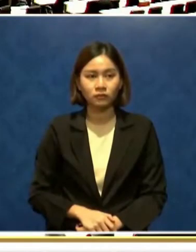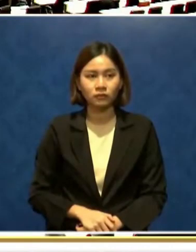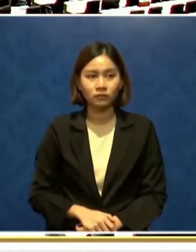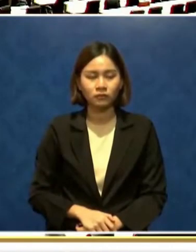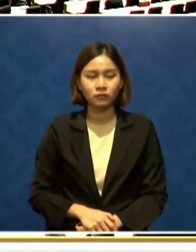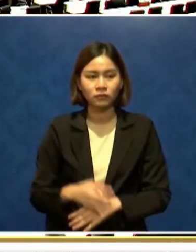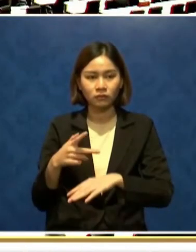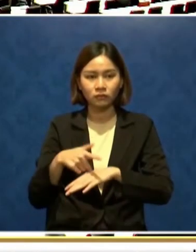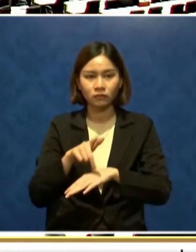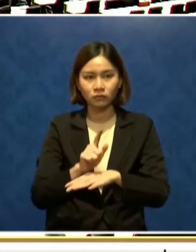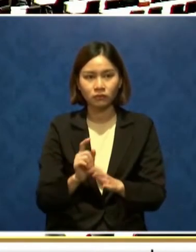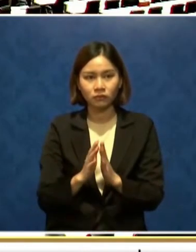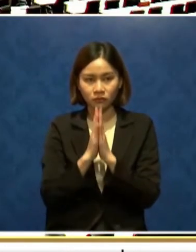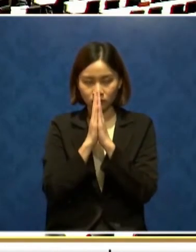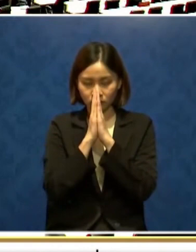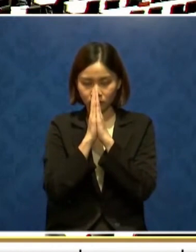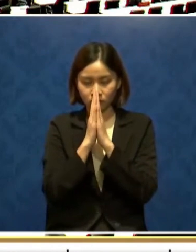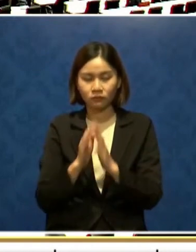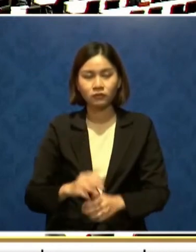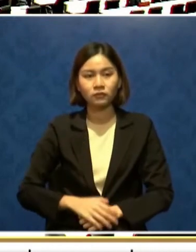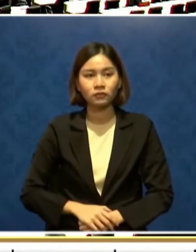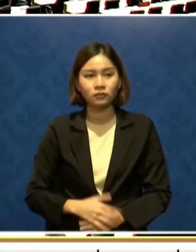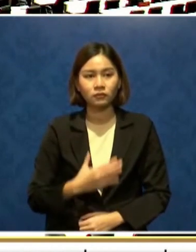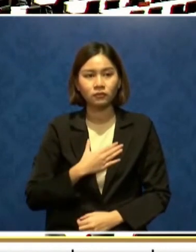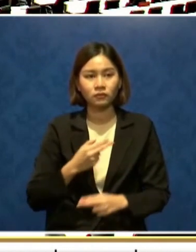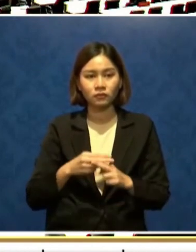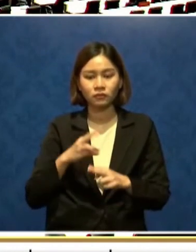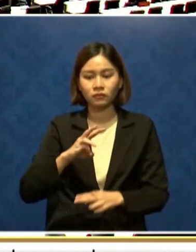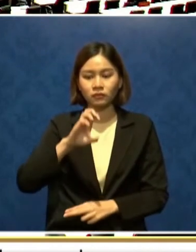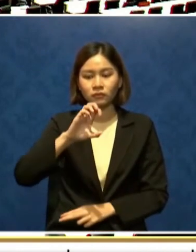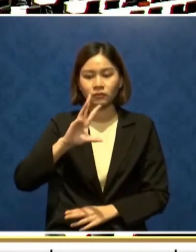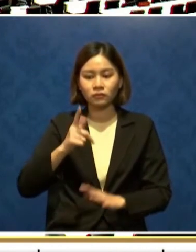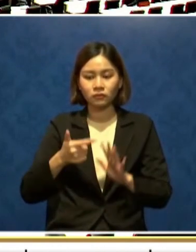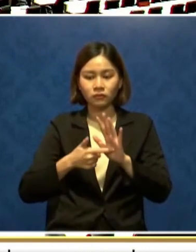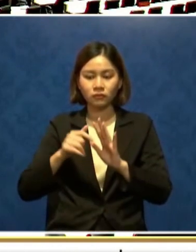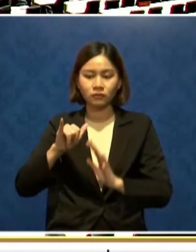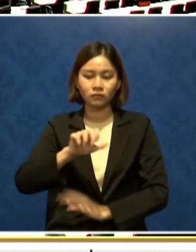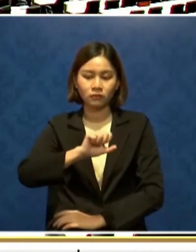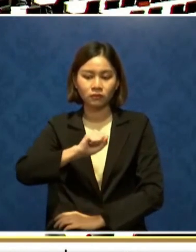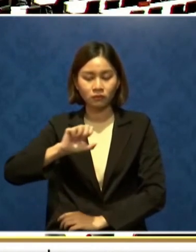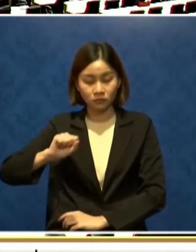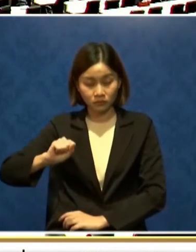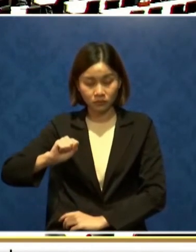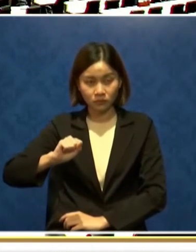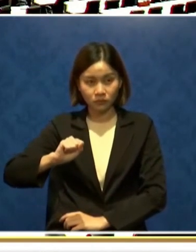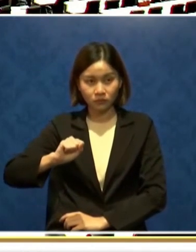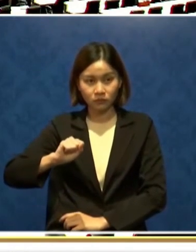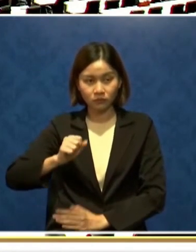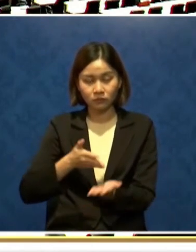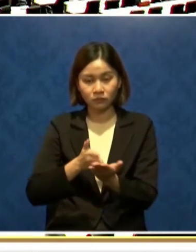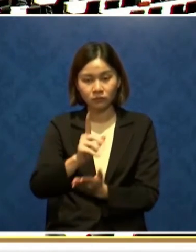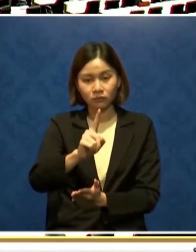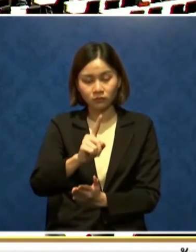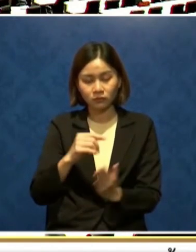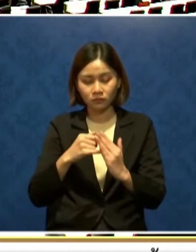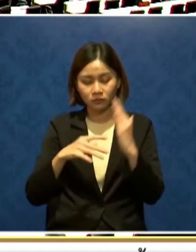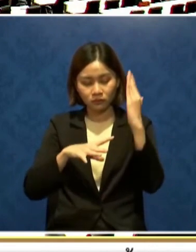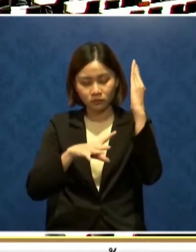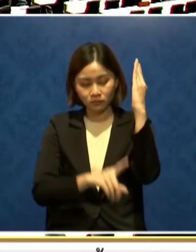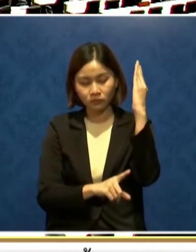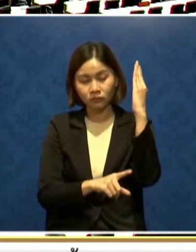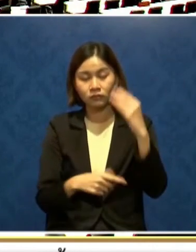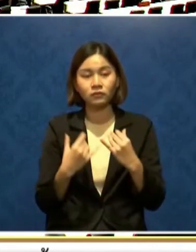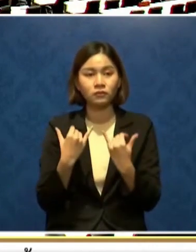กราบเรียนท่านประธานที่เคารพกระผมวิชัยสุดสวาทสมาชิกสภาผู้แทนราษฎรเขต 1จังหวัดชุมพร